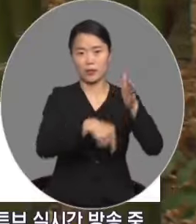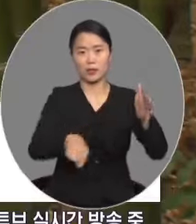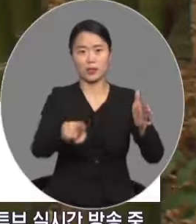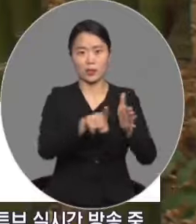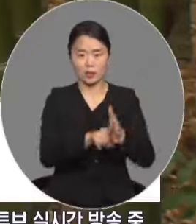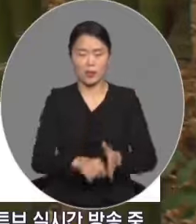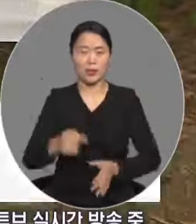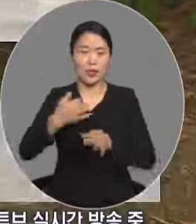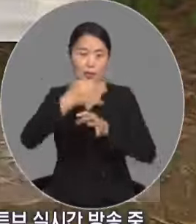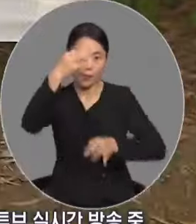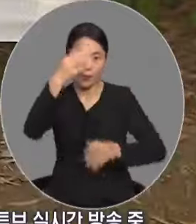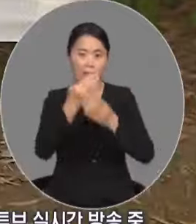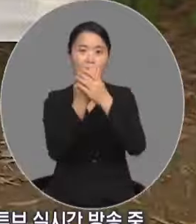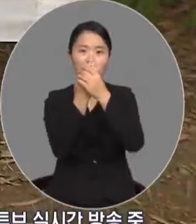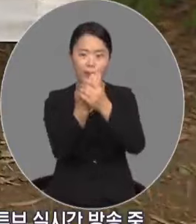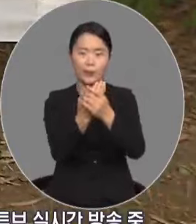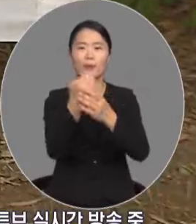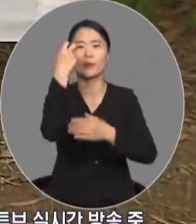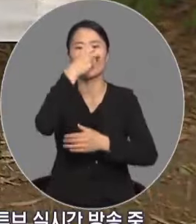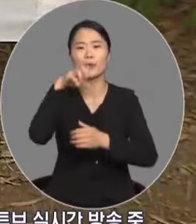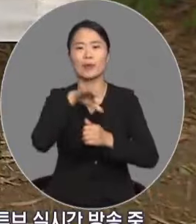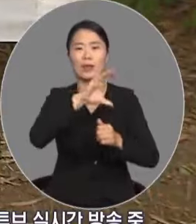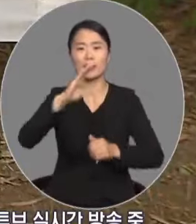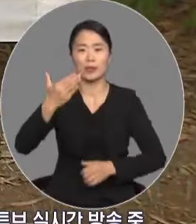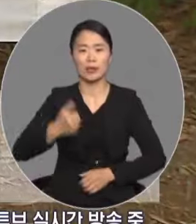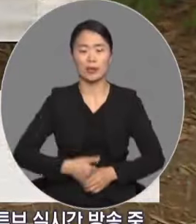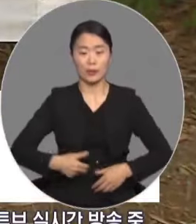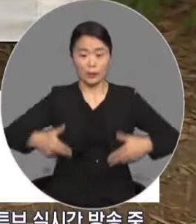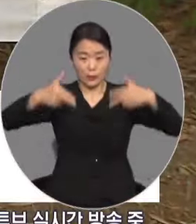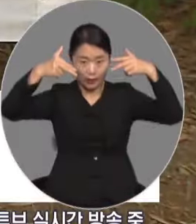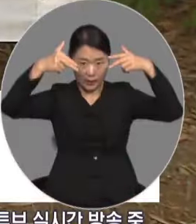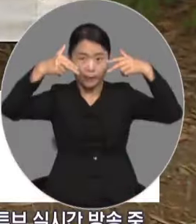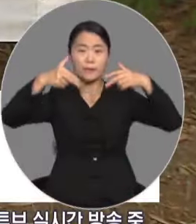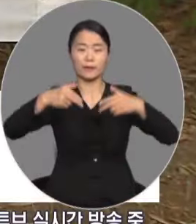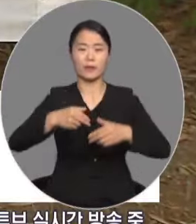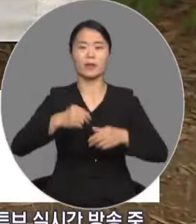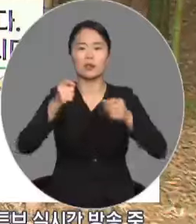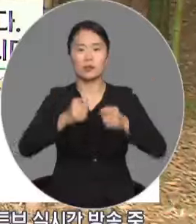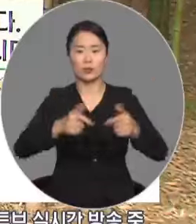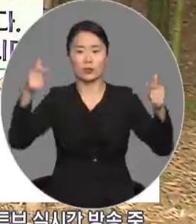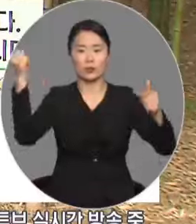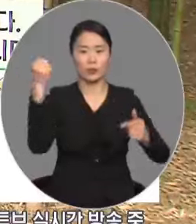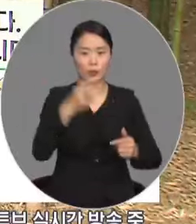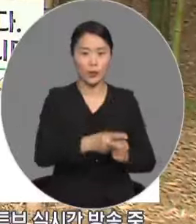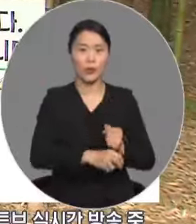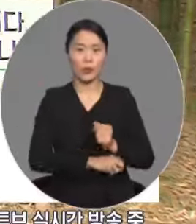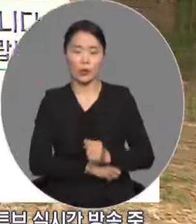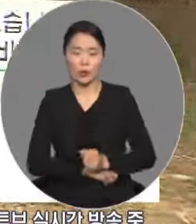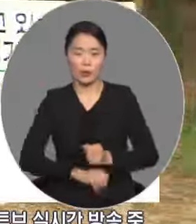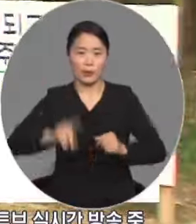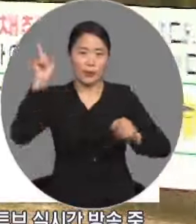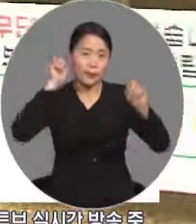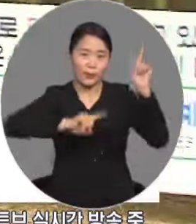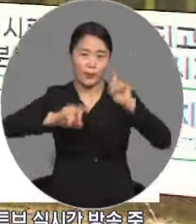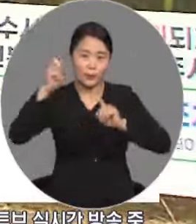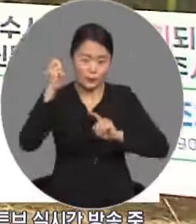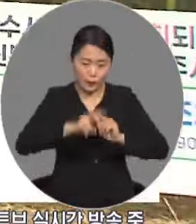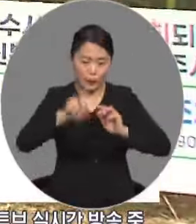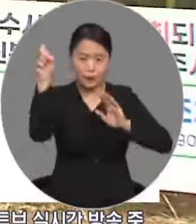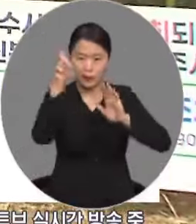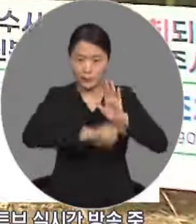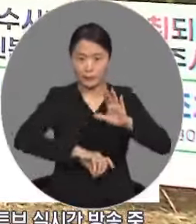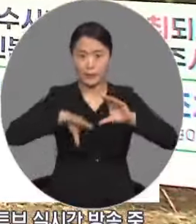죽순은 보호해야 되겠습니다. 감시용 CCTV를 확대하고 훼손과 절도를 금지하는 현수막을